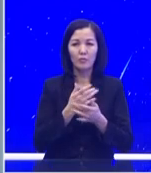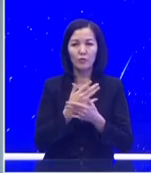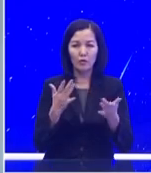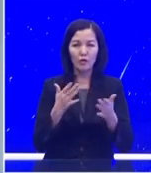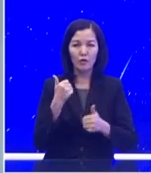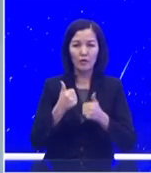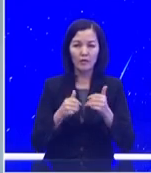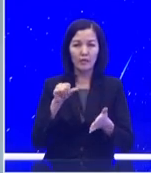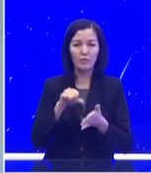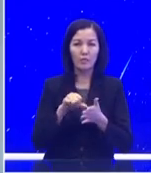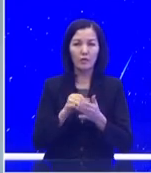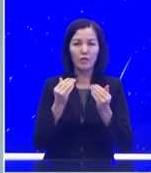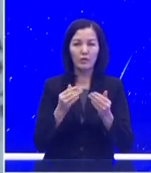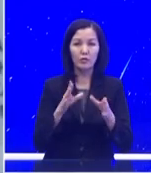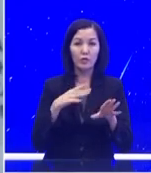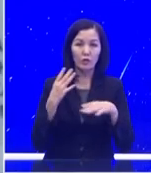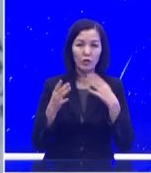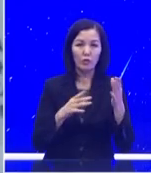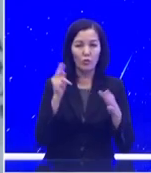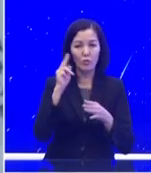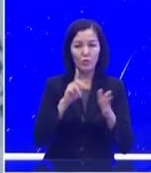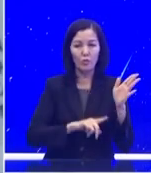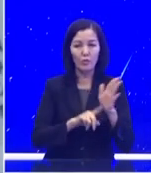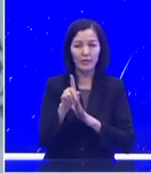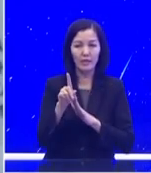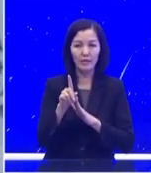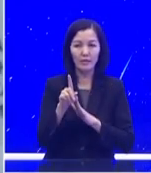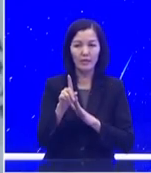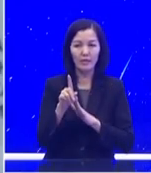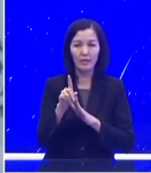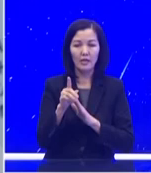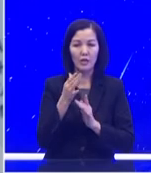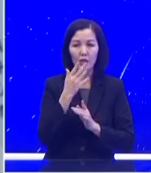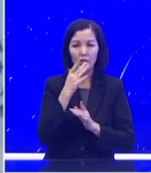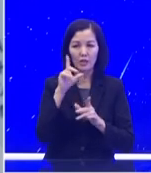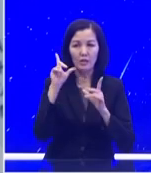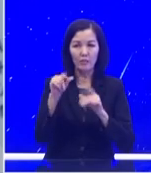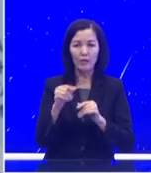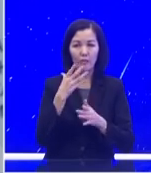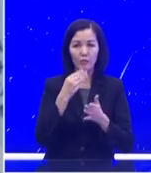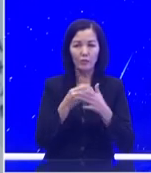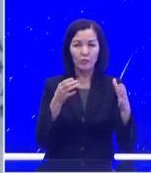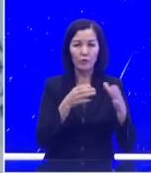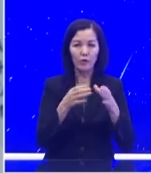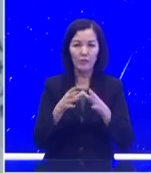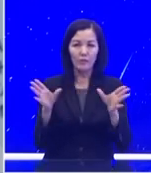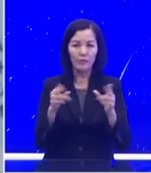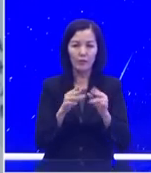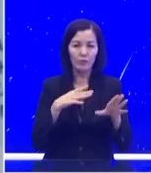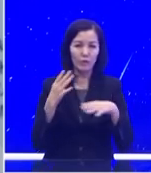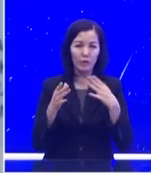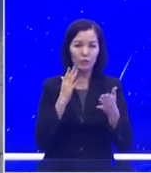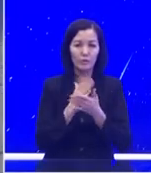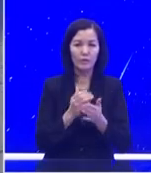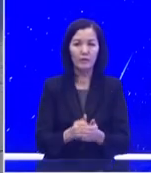отырмыз. Қазіргі таңда соған жұмыс жасап отыр, оқу жаттығу жиындарында шетелдерде осы өзіміздің құрамаларда бірігіп жаттығу жасап жатыр.